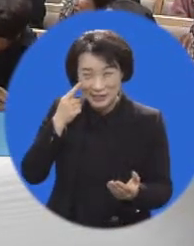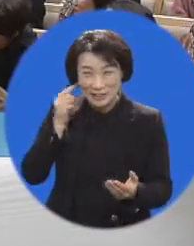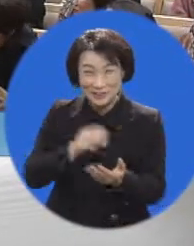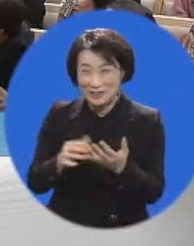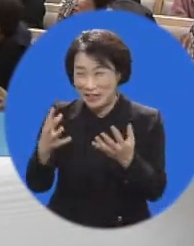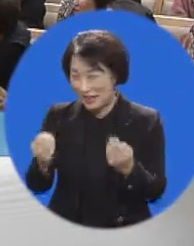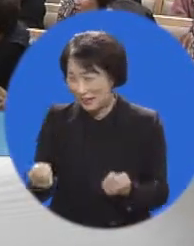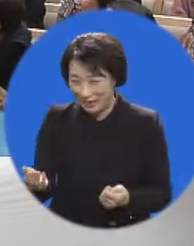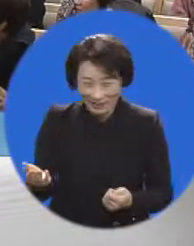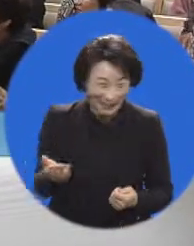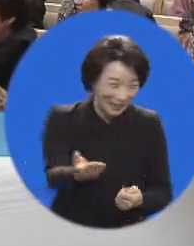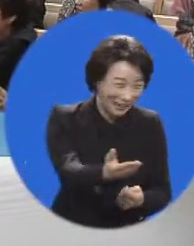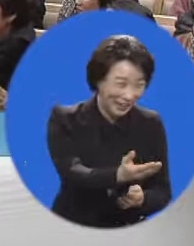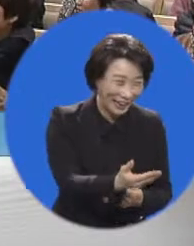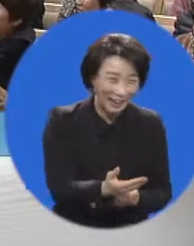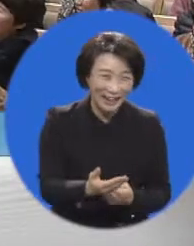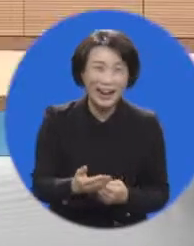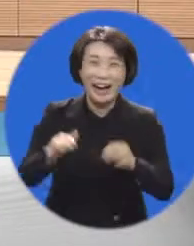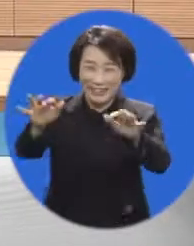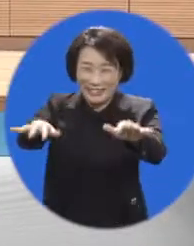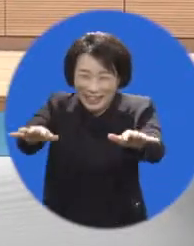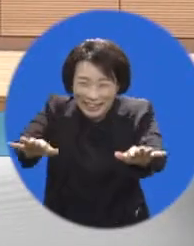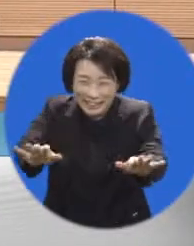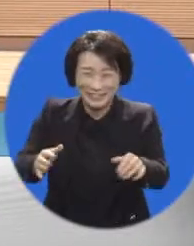있네 손 내리세요.